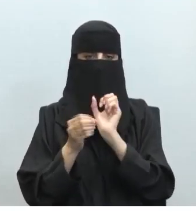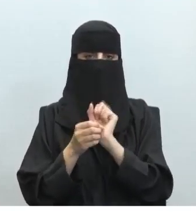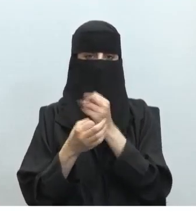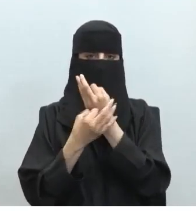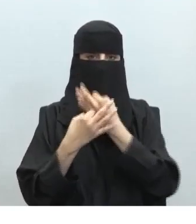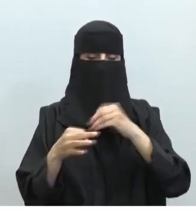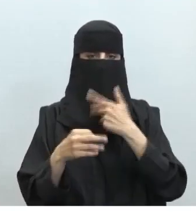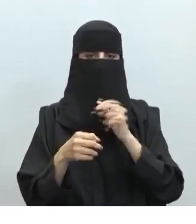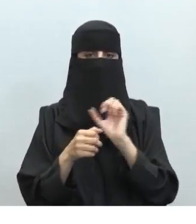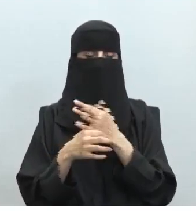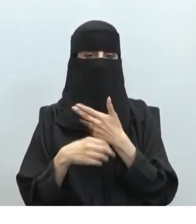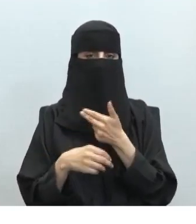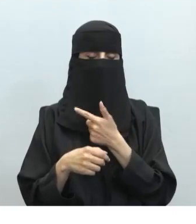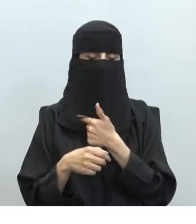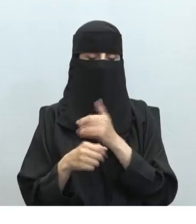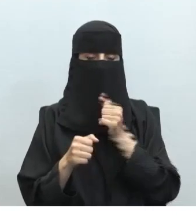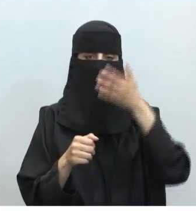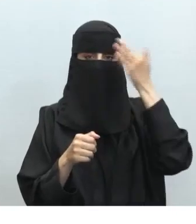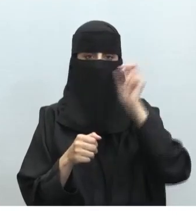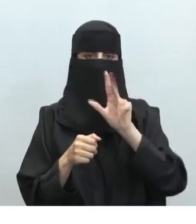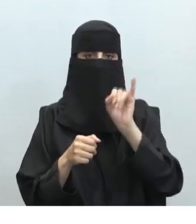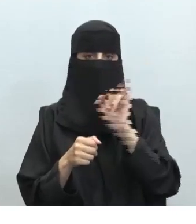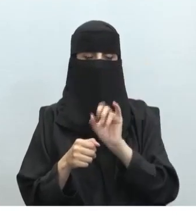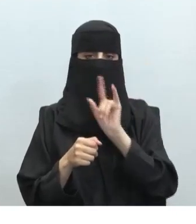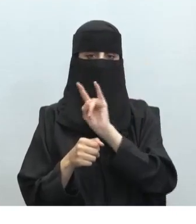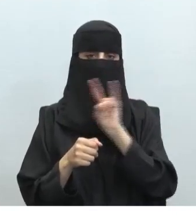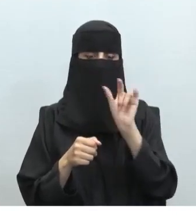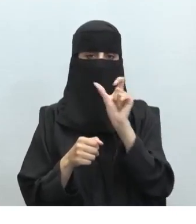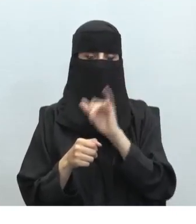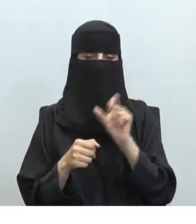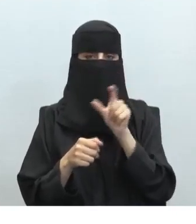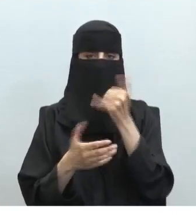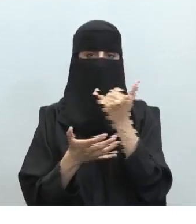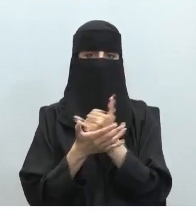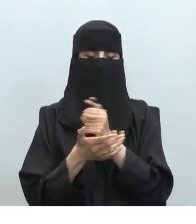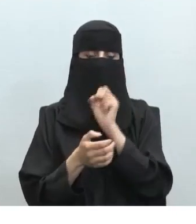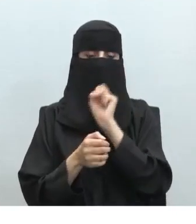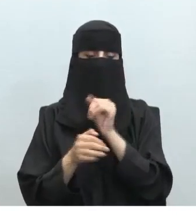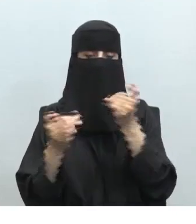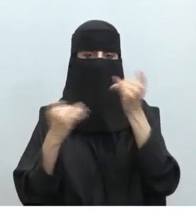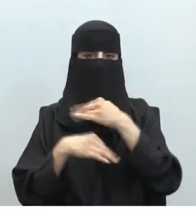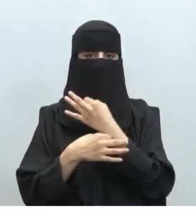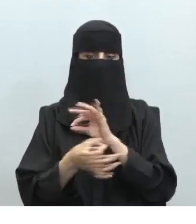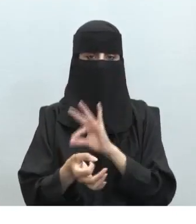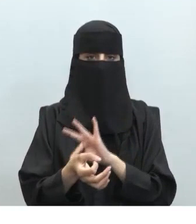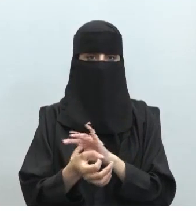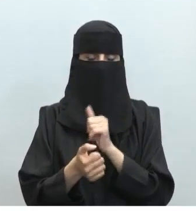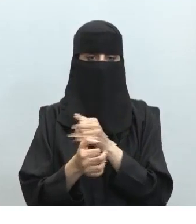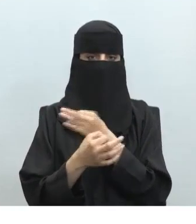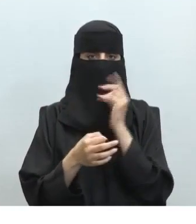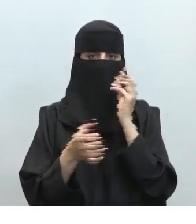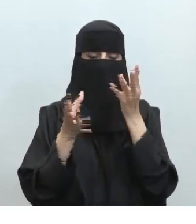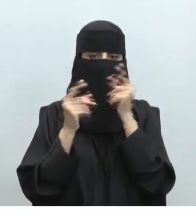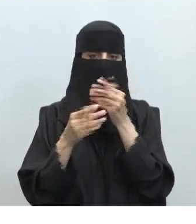الميلانين هي المسؤوله عن لون الجلد داخل الاجسام ولكن هنا في المرضى الذين لديهم اشكاليه او مصابين